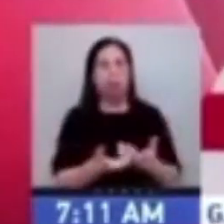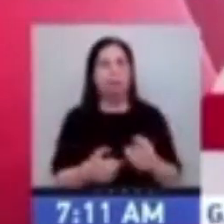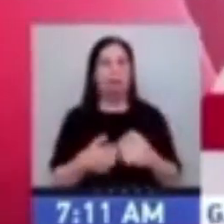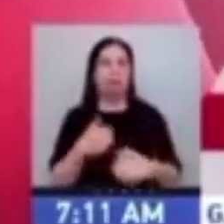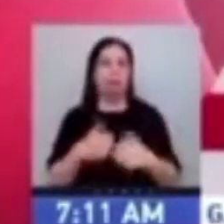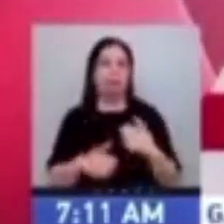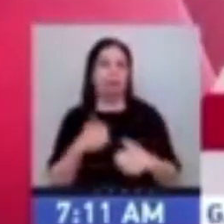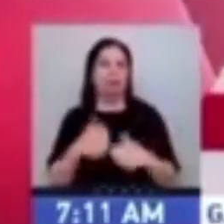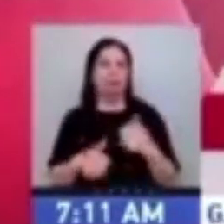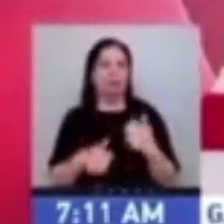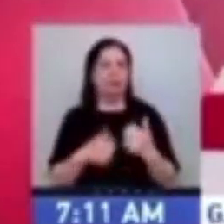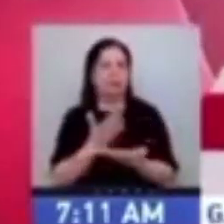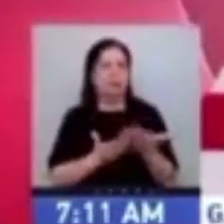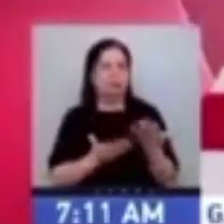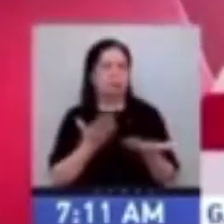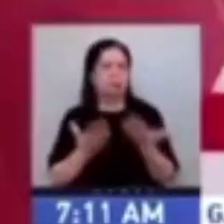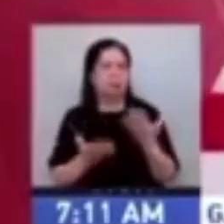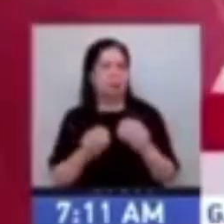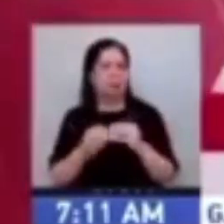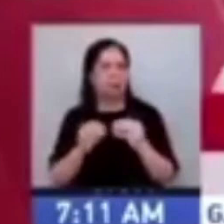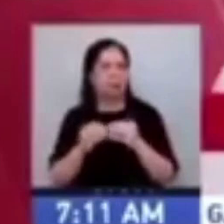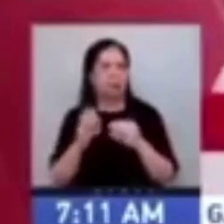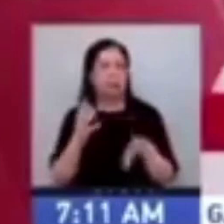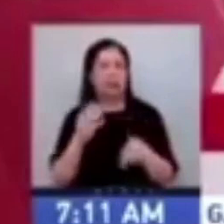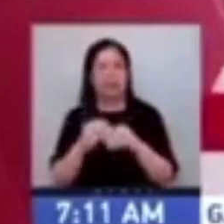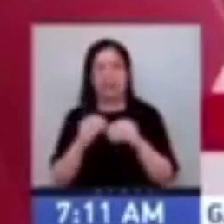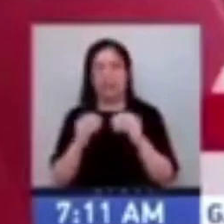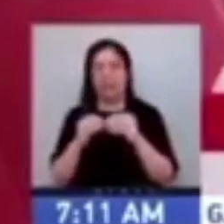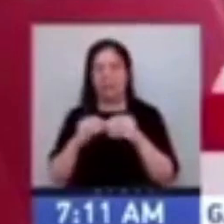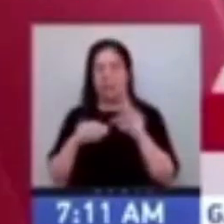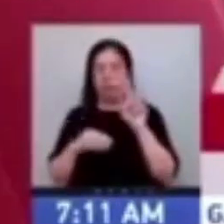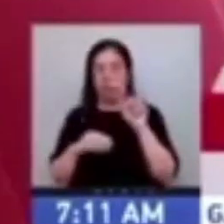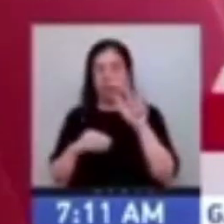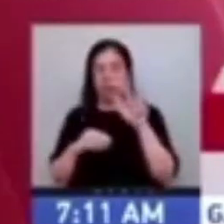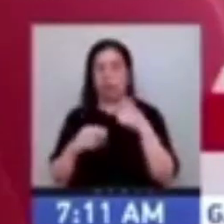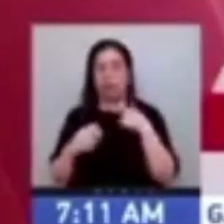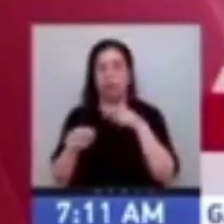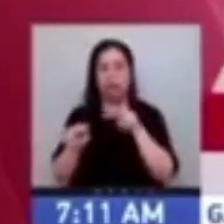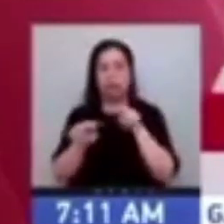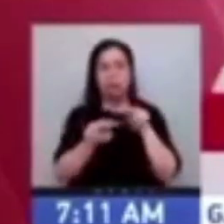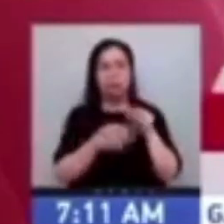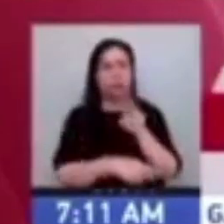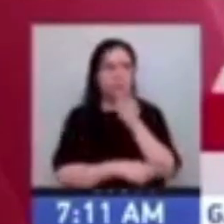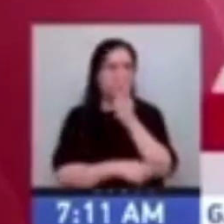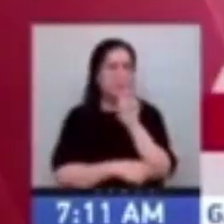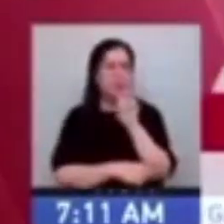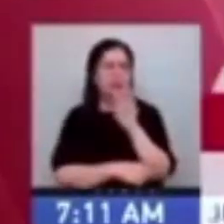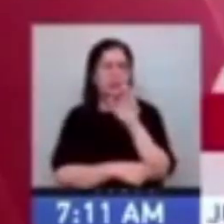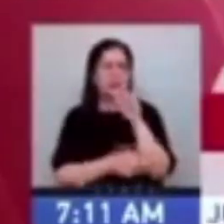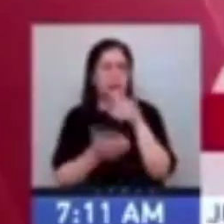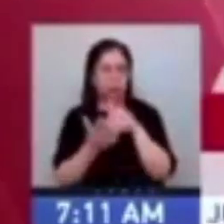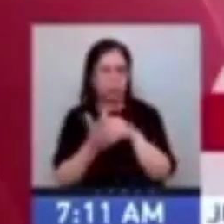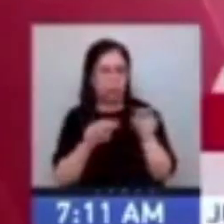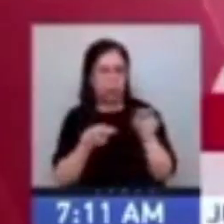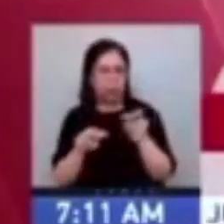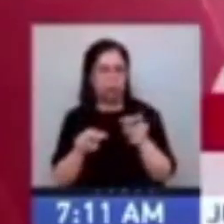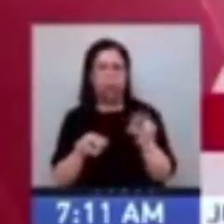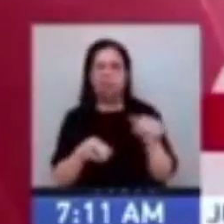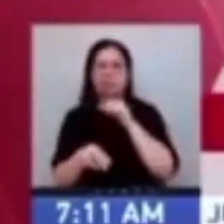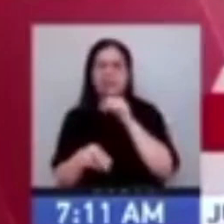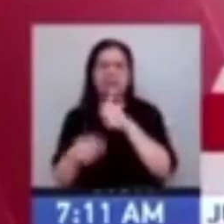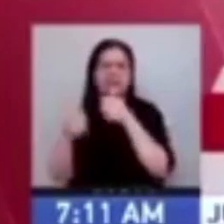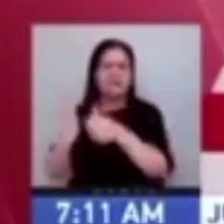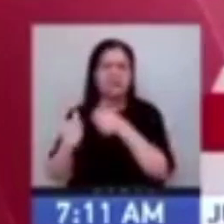yung numero na yan ay madagdagan pa. Kasi minomonitor po tayo na 600,000 na non-compliant Ito po yung